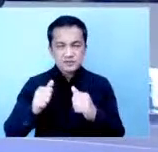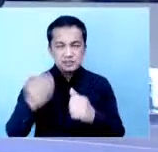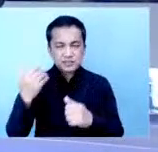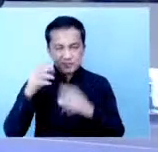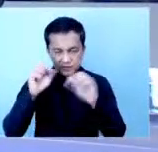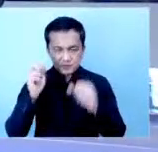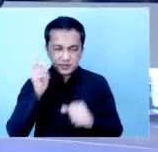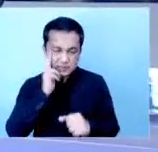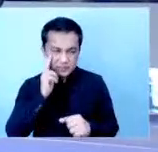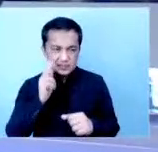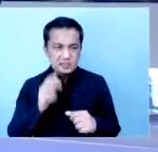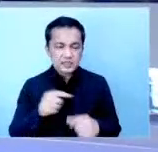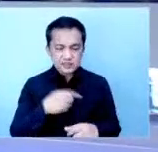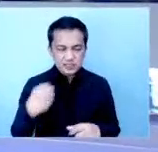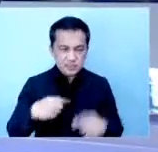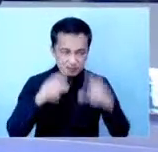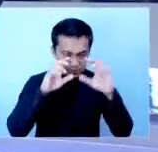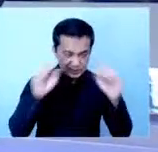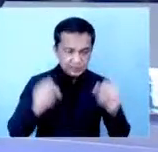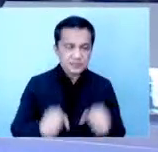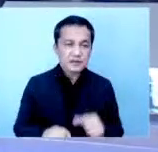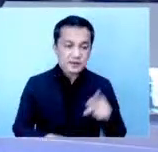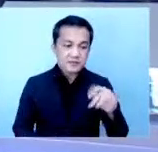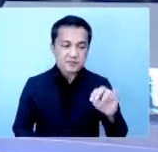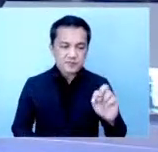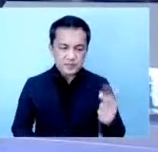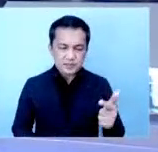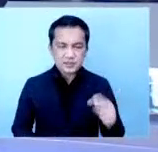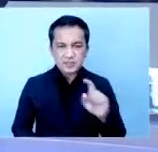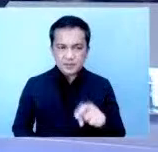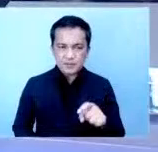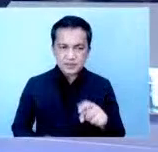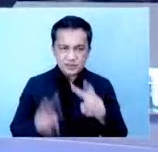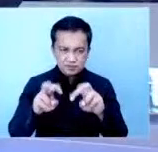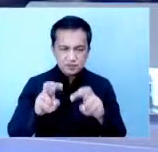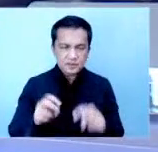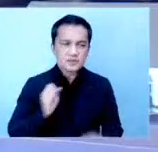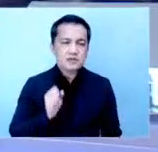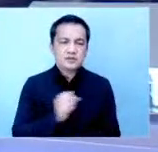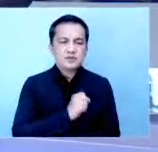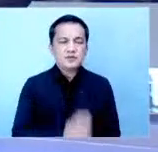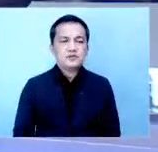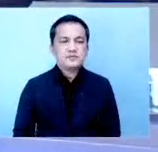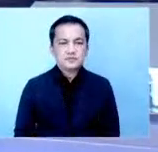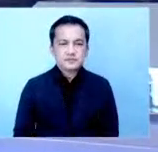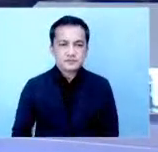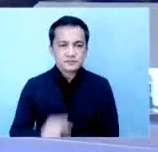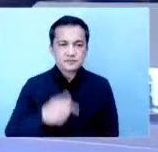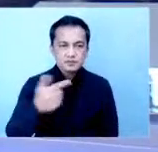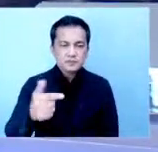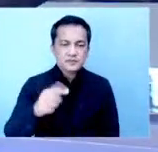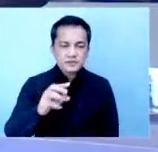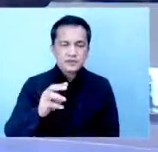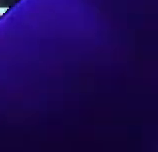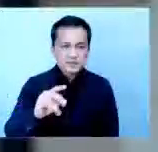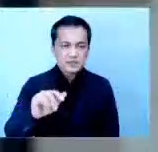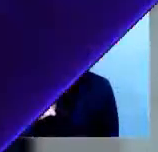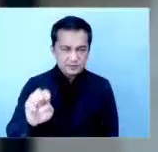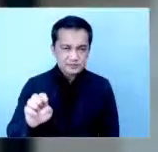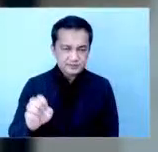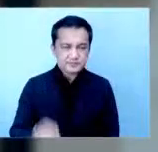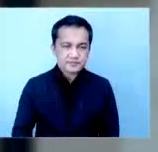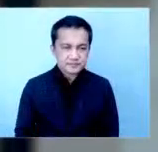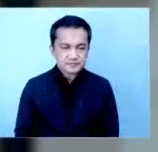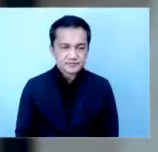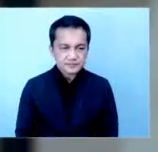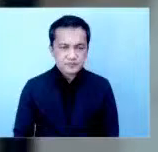Chinese President Xi Jinping. Kaya dapat na raw iyang imbisigahan sa Senado. Nasa frontline na balitang iyan si Myron Enriquez.